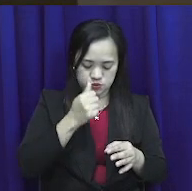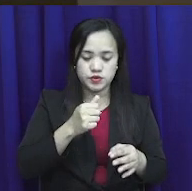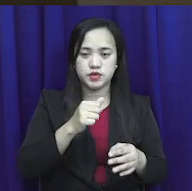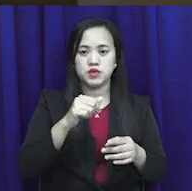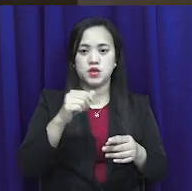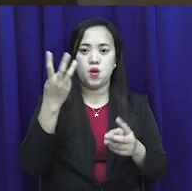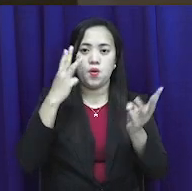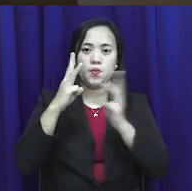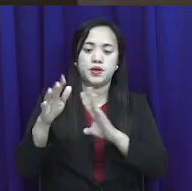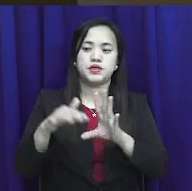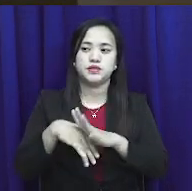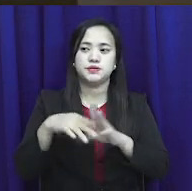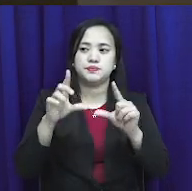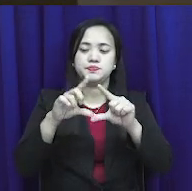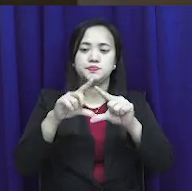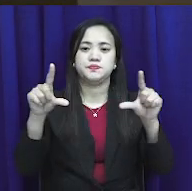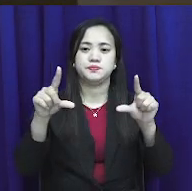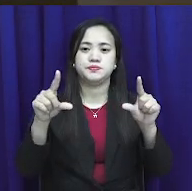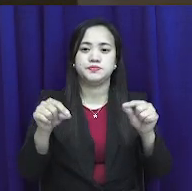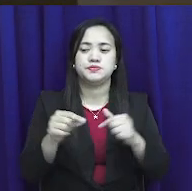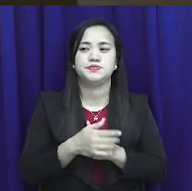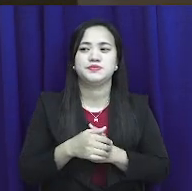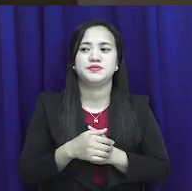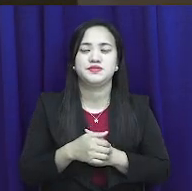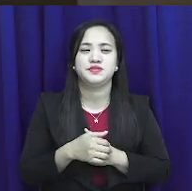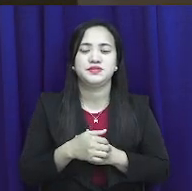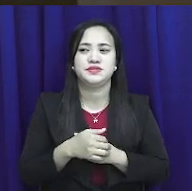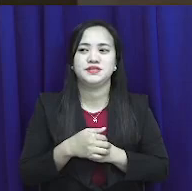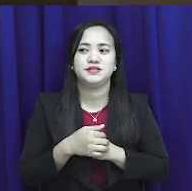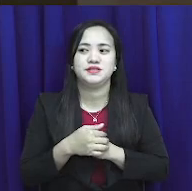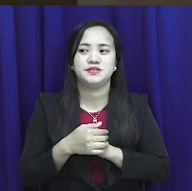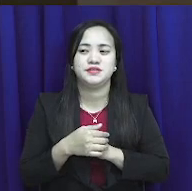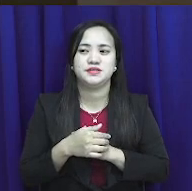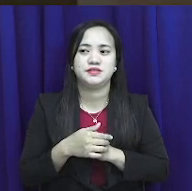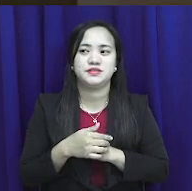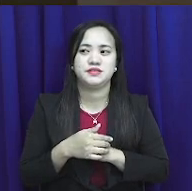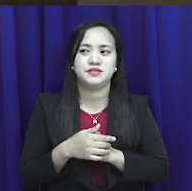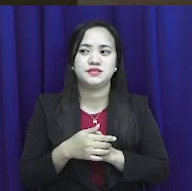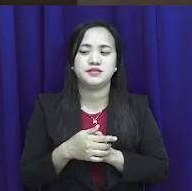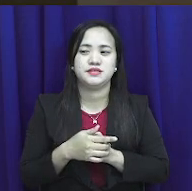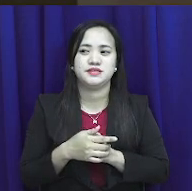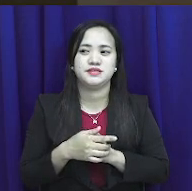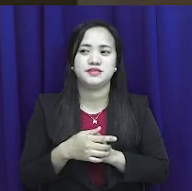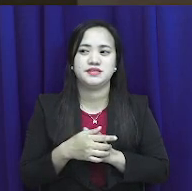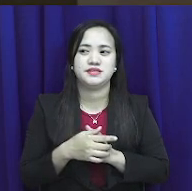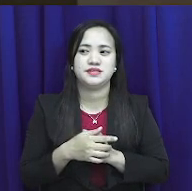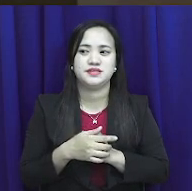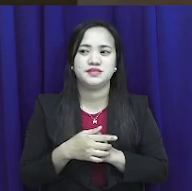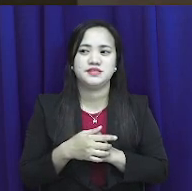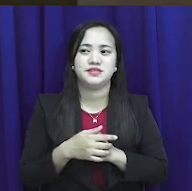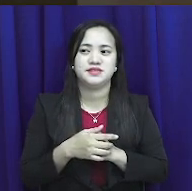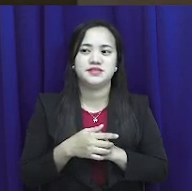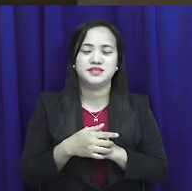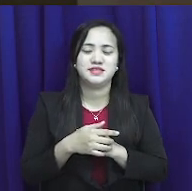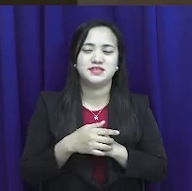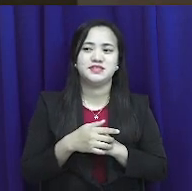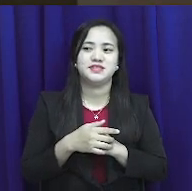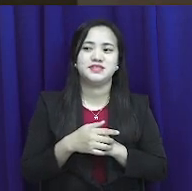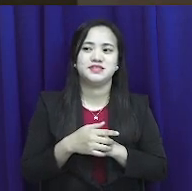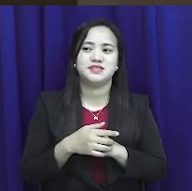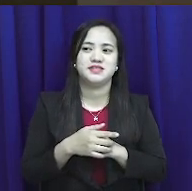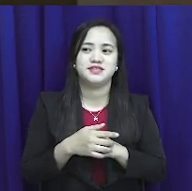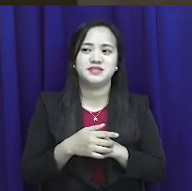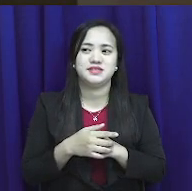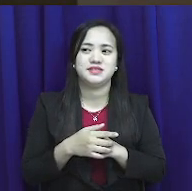o See You soonest Again ma'am ha Ginawa na yatang Quiapo yung Japan ginawan na niyang Quiapo ang Japan baklaran